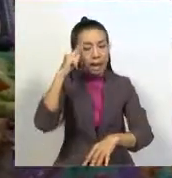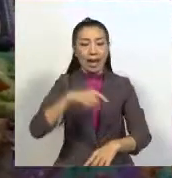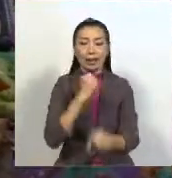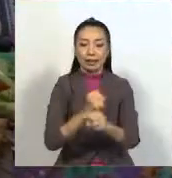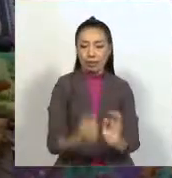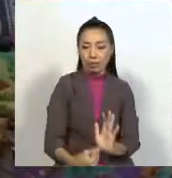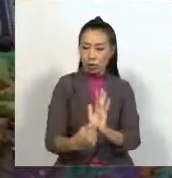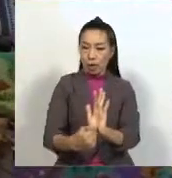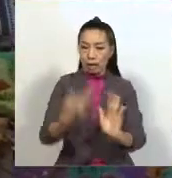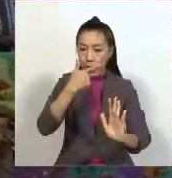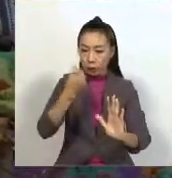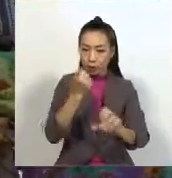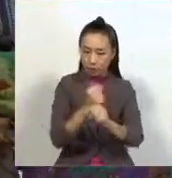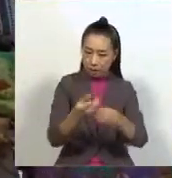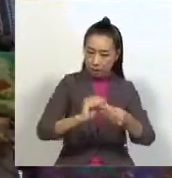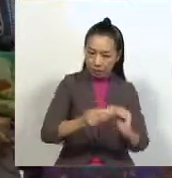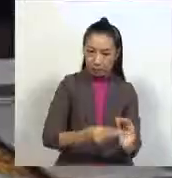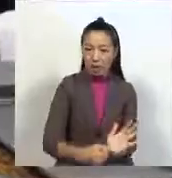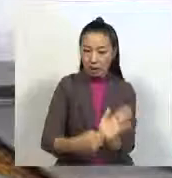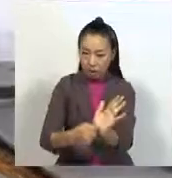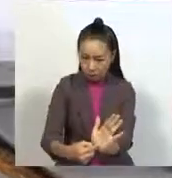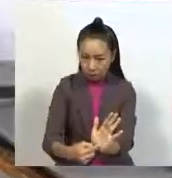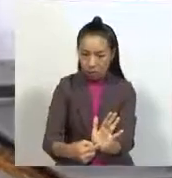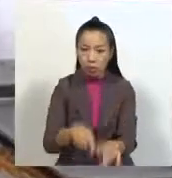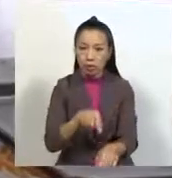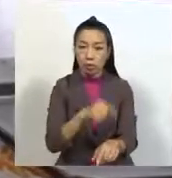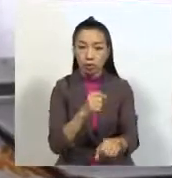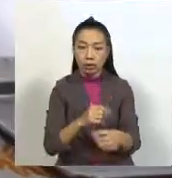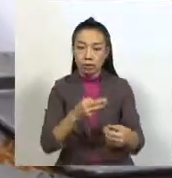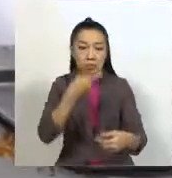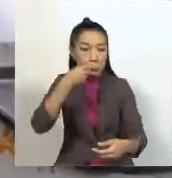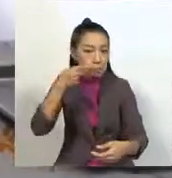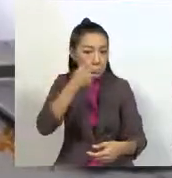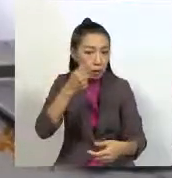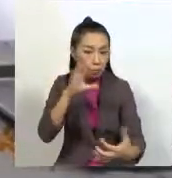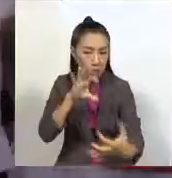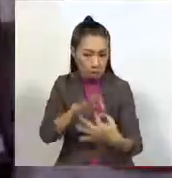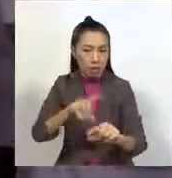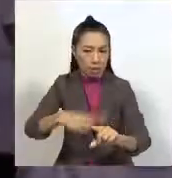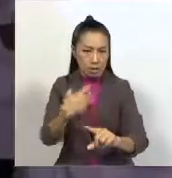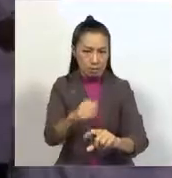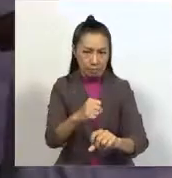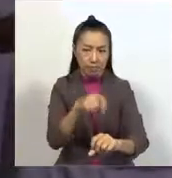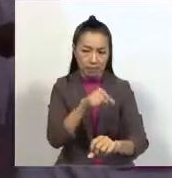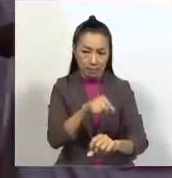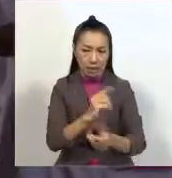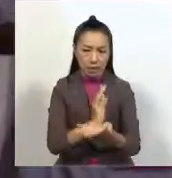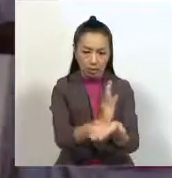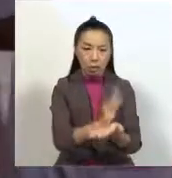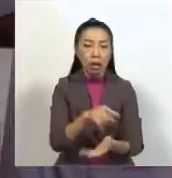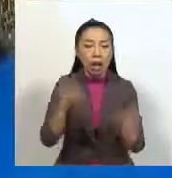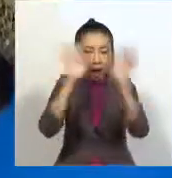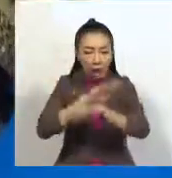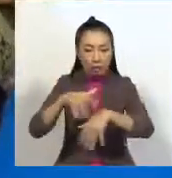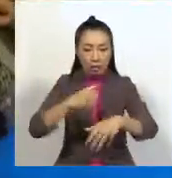มานะคะที่เป็นสาธิตเรื่องของการทำขนมในงานบุญศาสตร์เดือน10ความคาดหวังก็ของเด็กๆก็คือทำให้เขาเห็นว่า